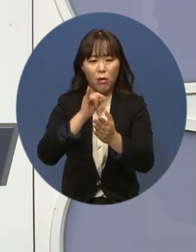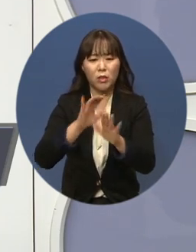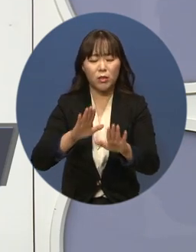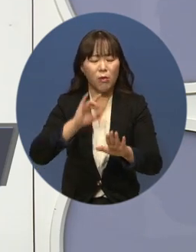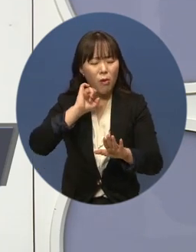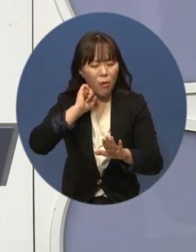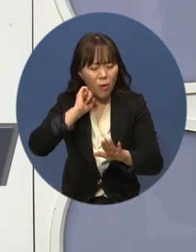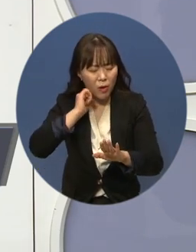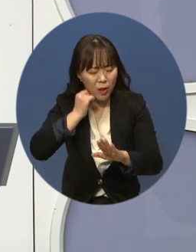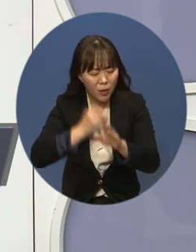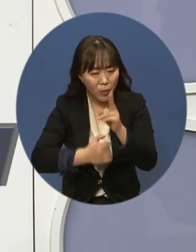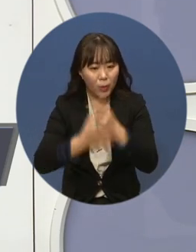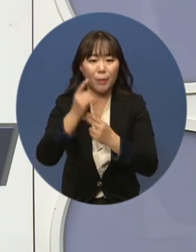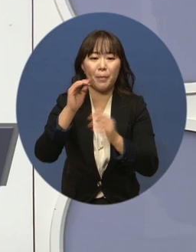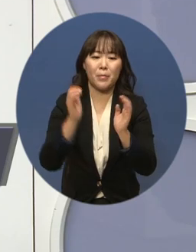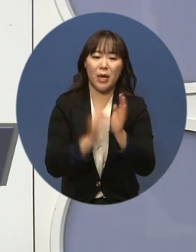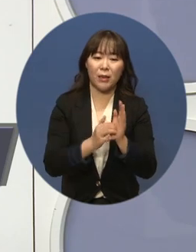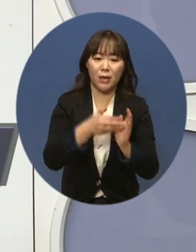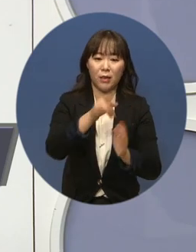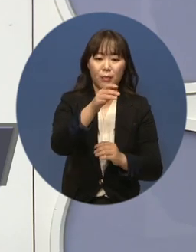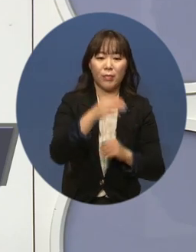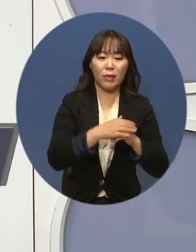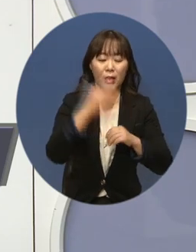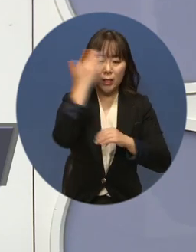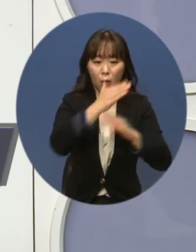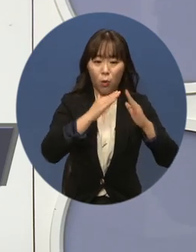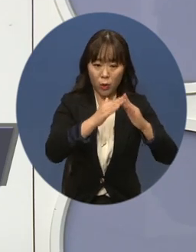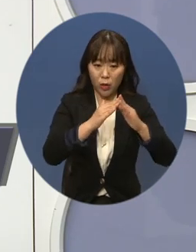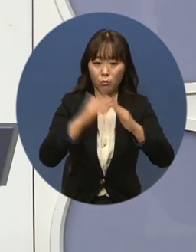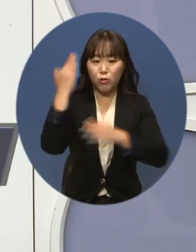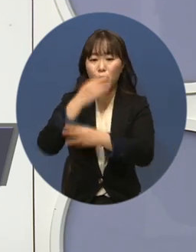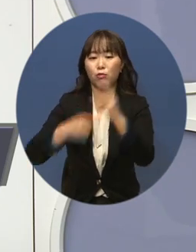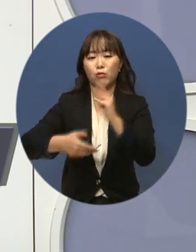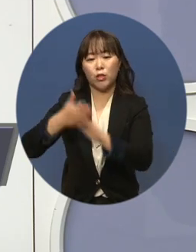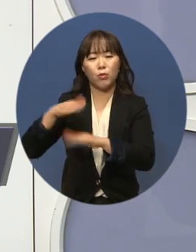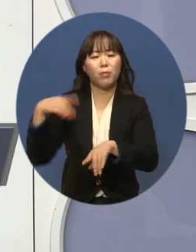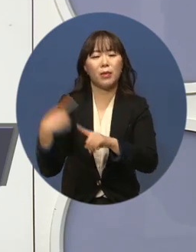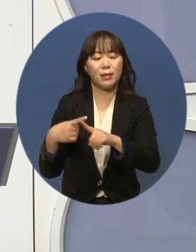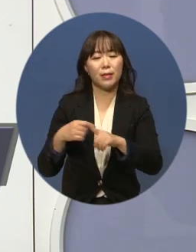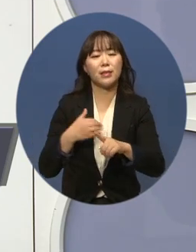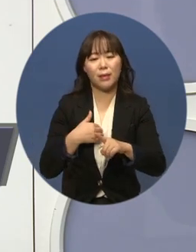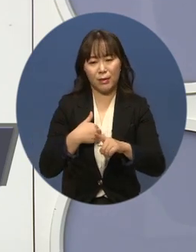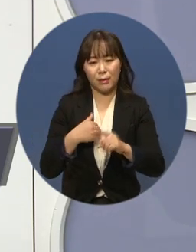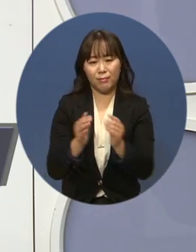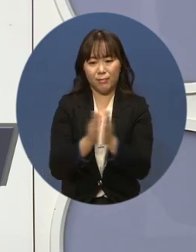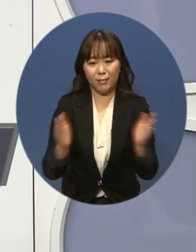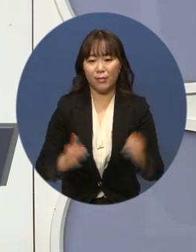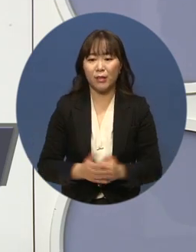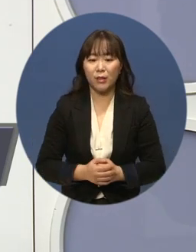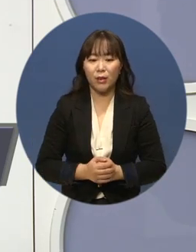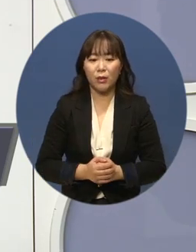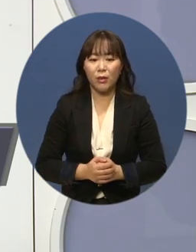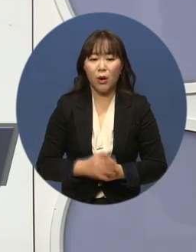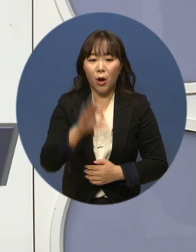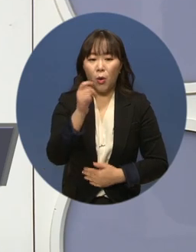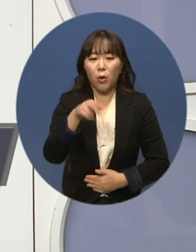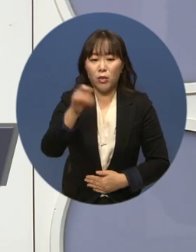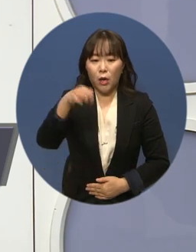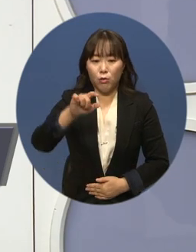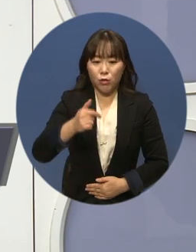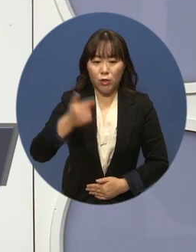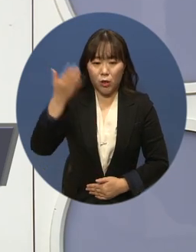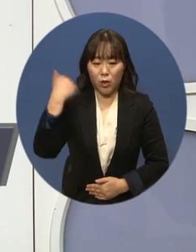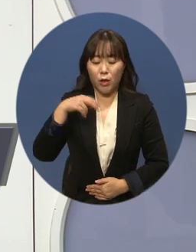됐는데 청운군하고 청주시하고 통합하는 것도 주민투표제. 제가 도입한 그리고 오세훈 전 시장의